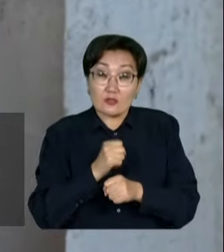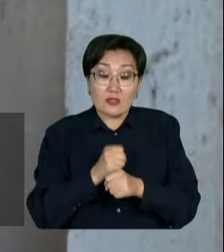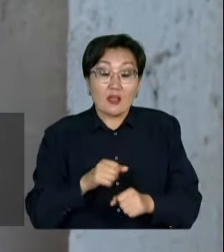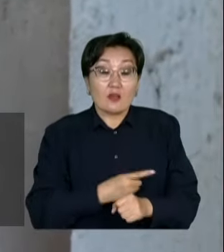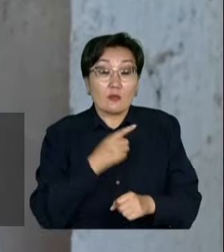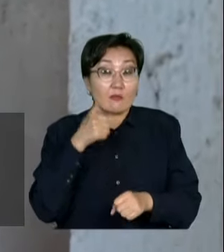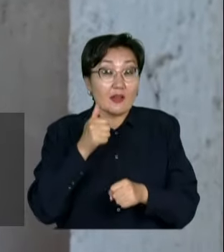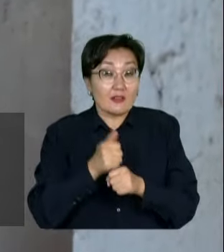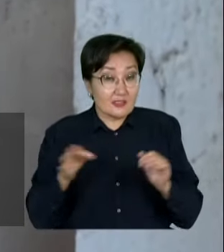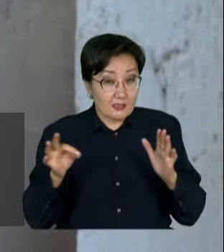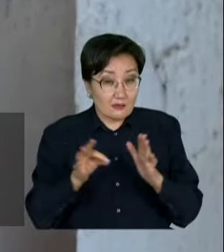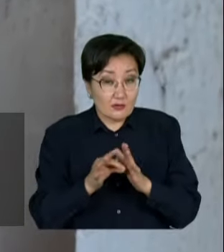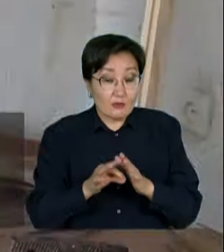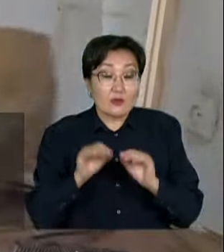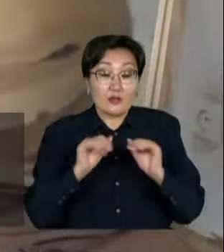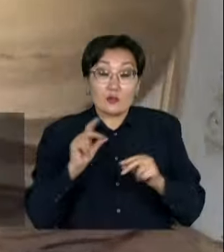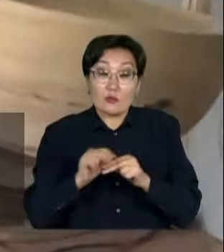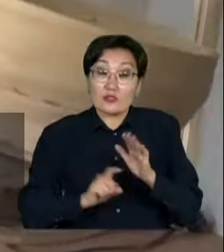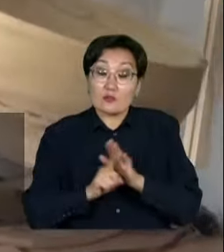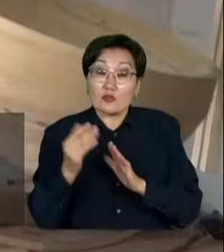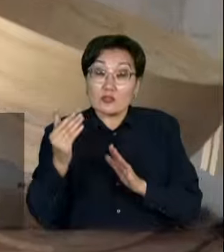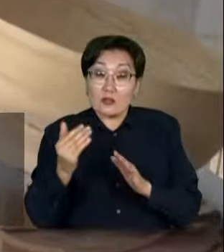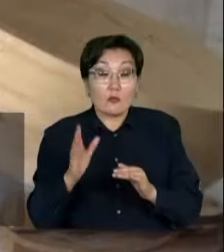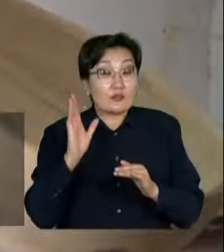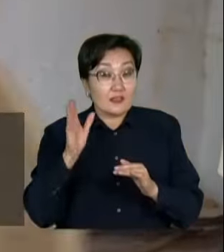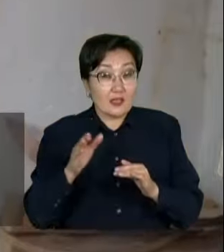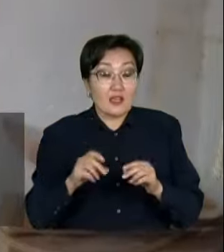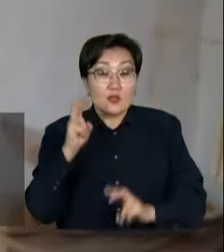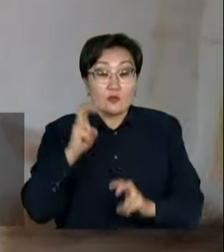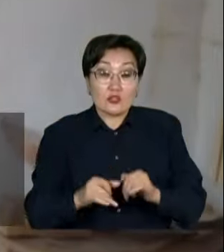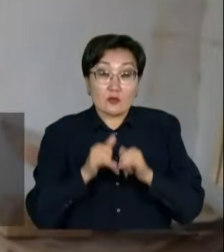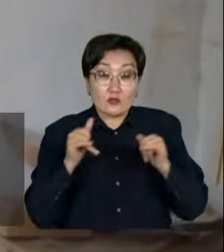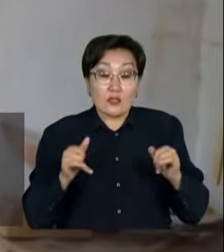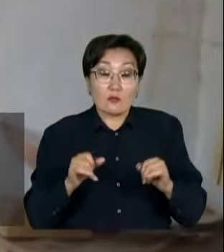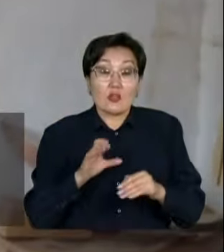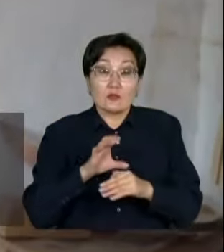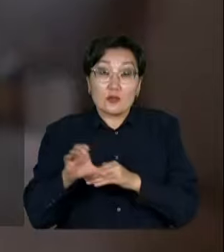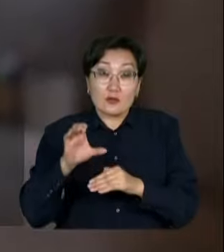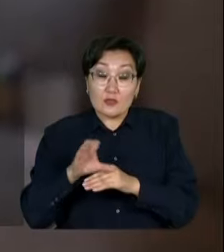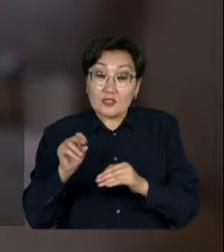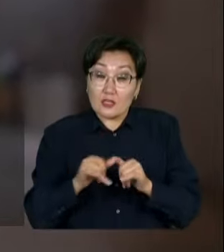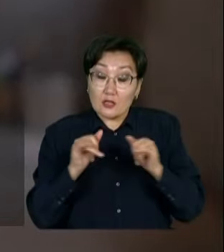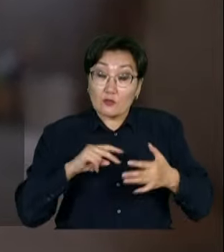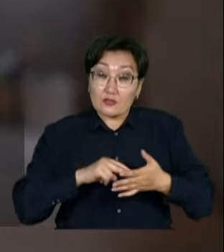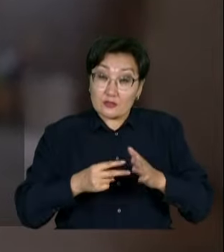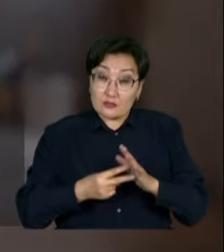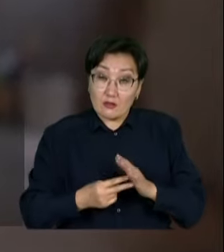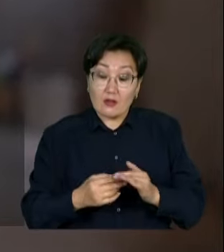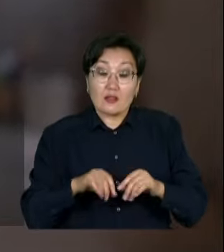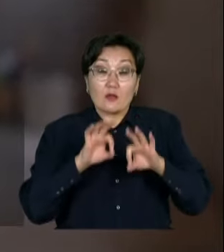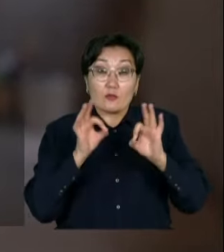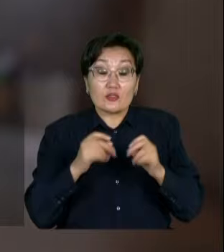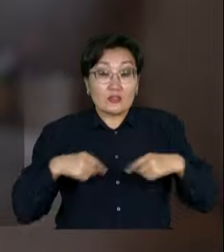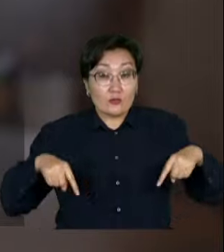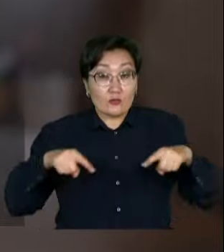басты ұстанымы. Шәкірт тәрбиелеуді қолға алған ол, болашақта цехын үлкейтіп, өнім көлемін арттырмақ ниетте. Сондай-ақ өнер орталығын